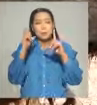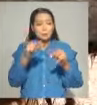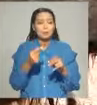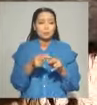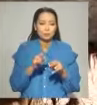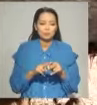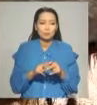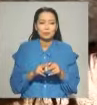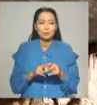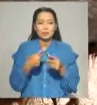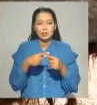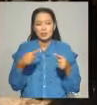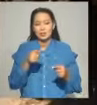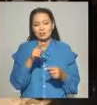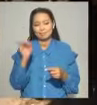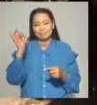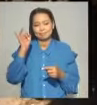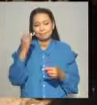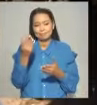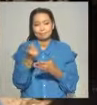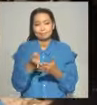с древнейшего человеческого поселения.